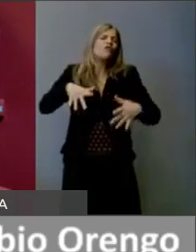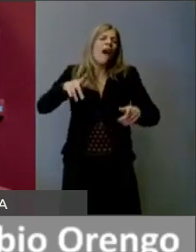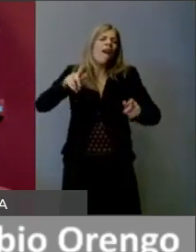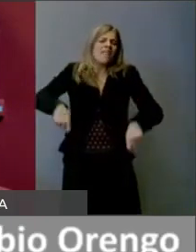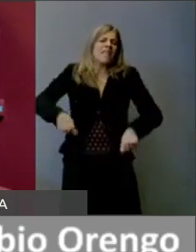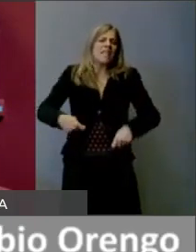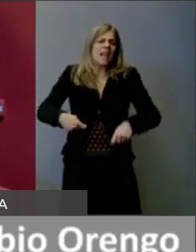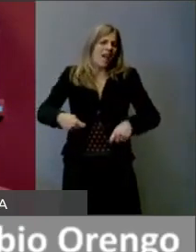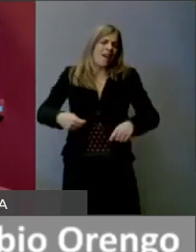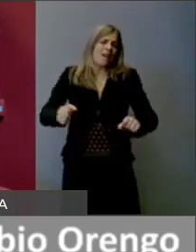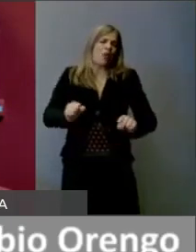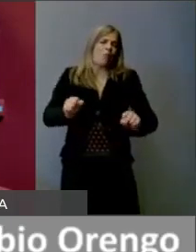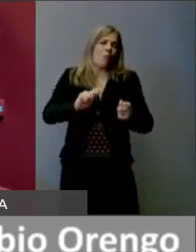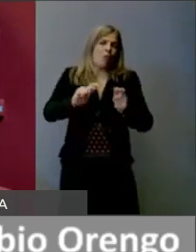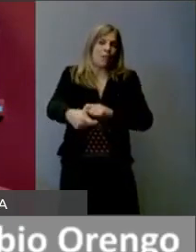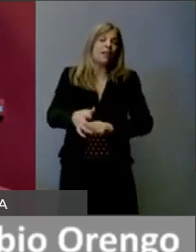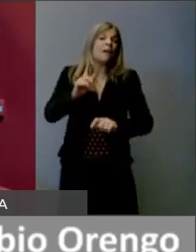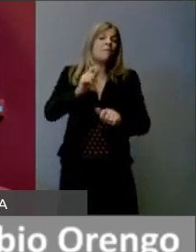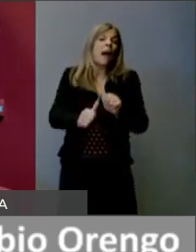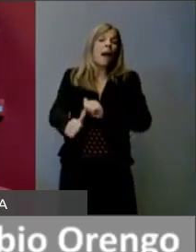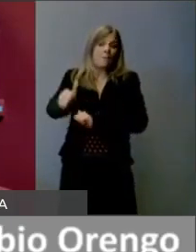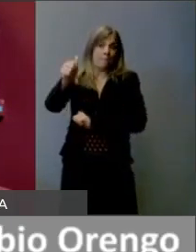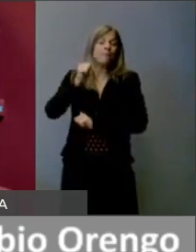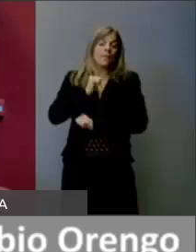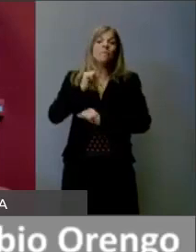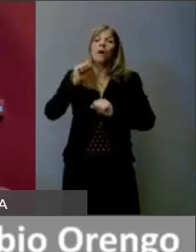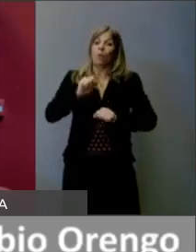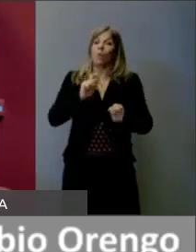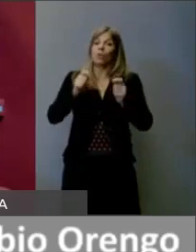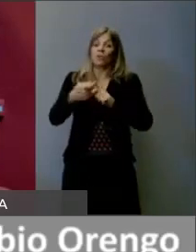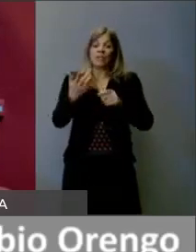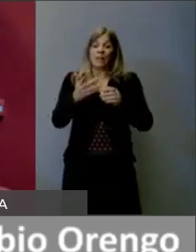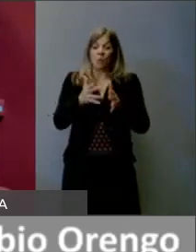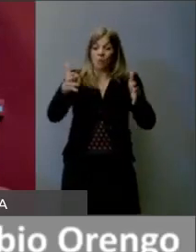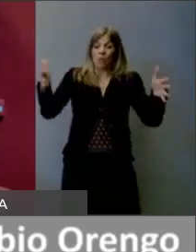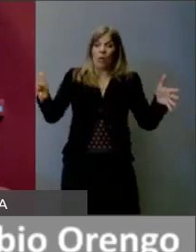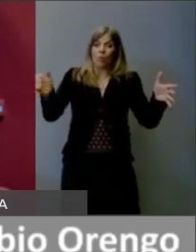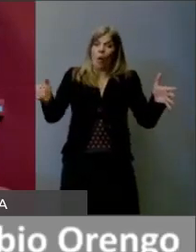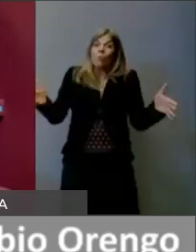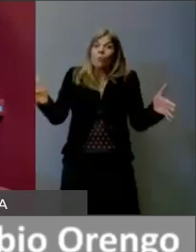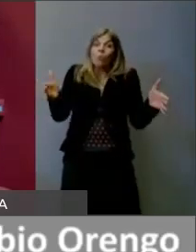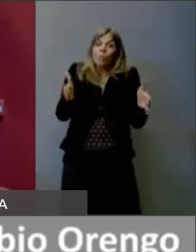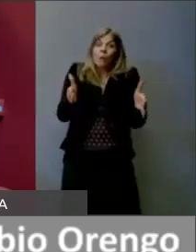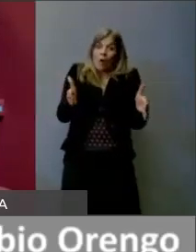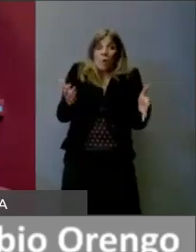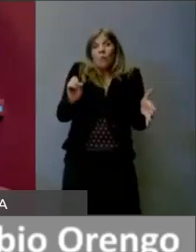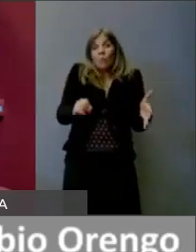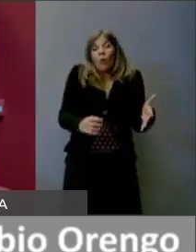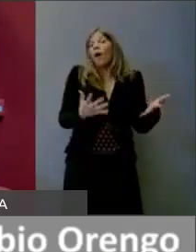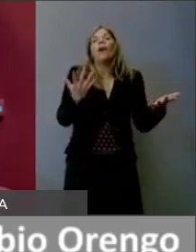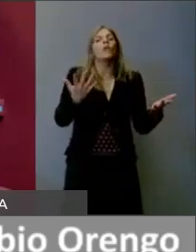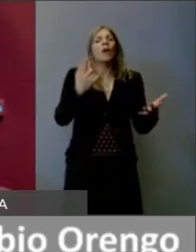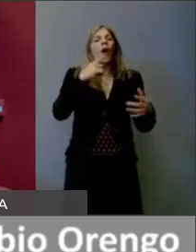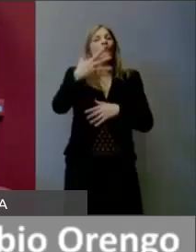caso si tratterebbe di una diminuzione di volume. Quindi come ho detto ci sederemo intorno al tavolo